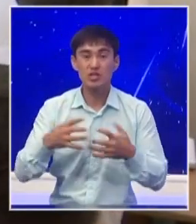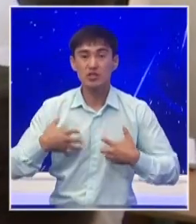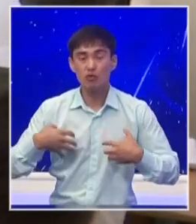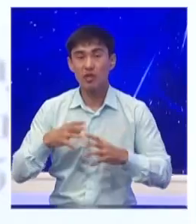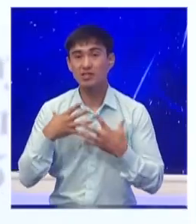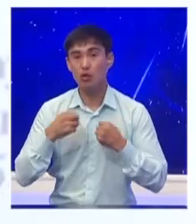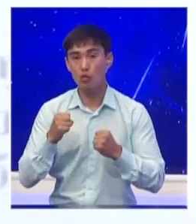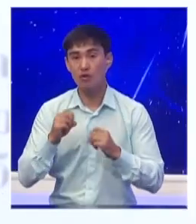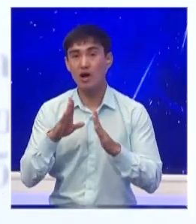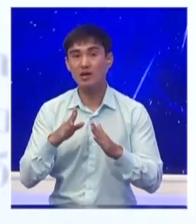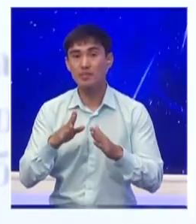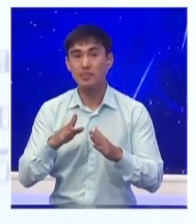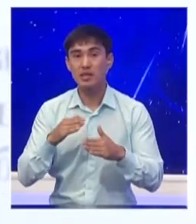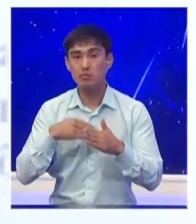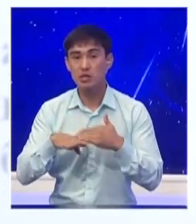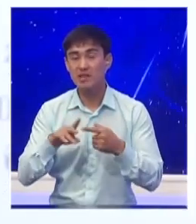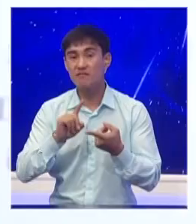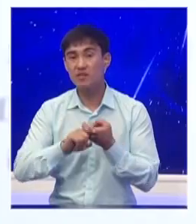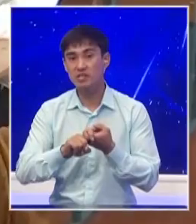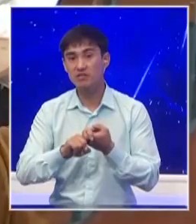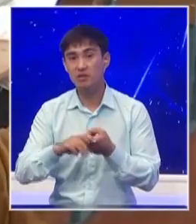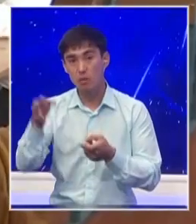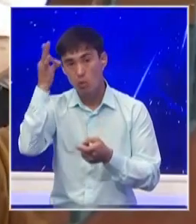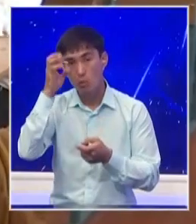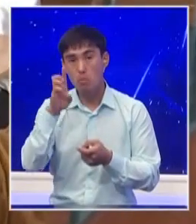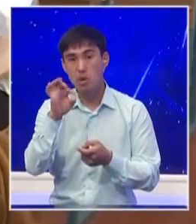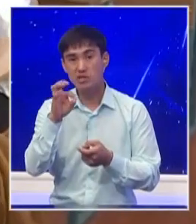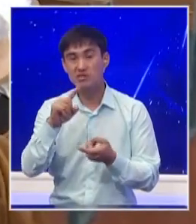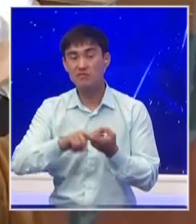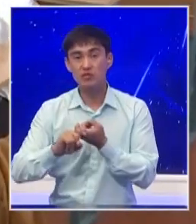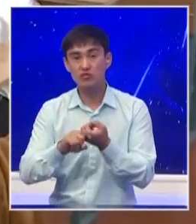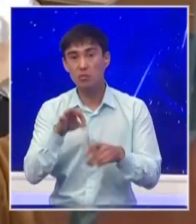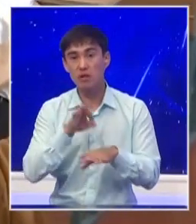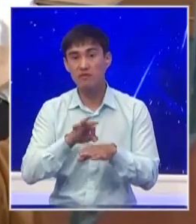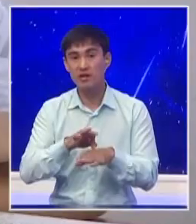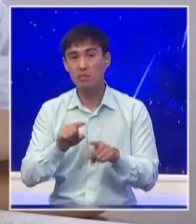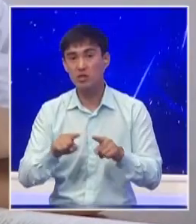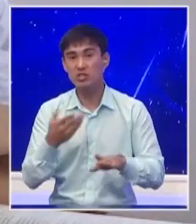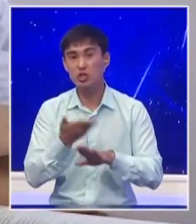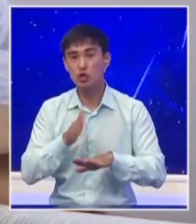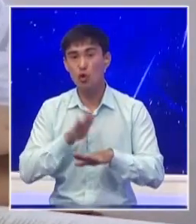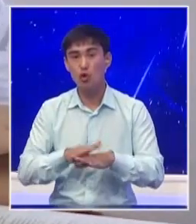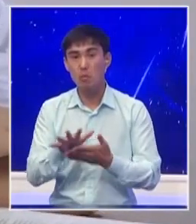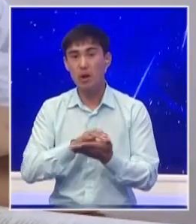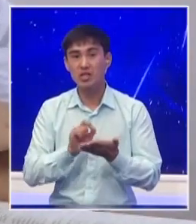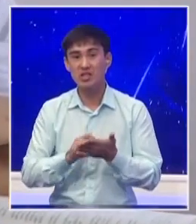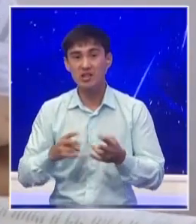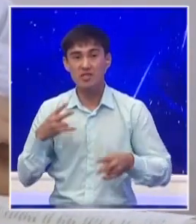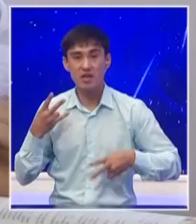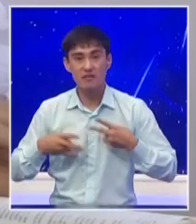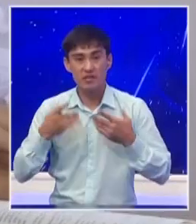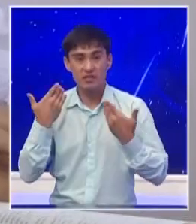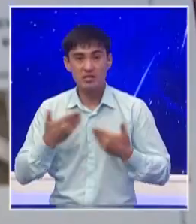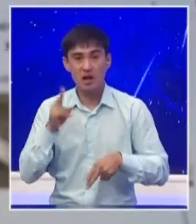и как избежать инфицирования. Напомним, бешенство – вирусное заболевание, протекающее с тяжелым поражением нервной системы